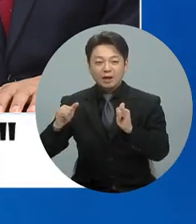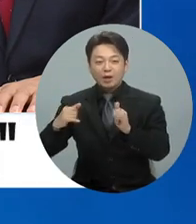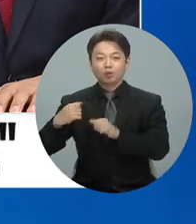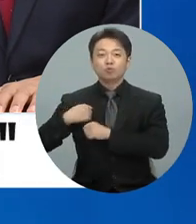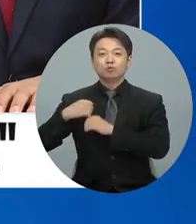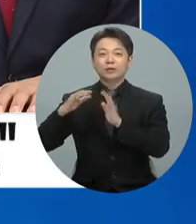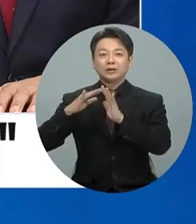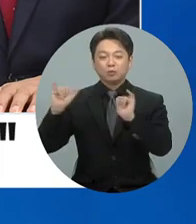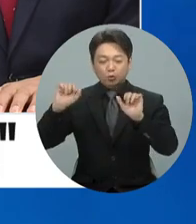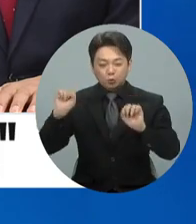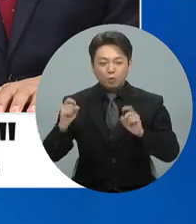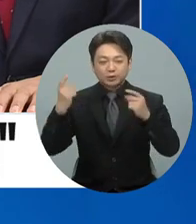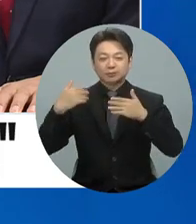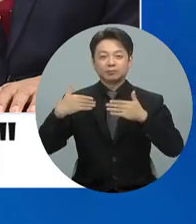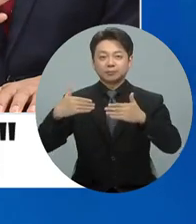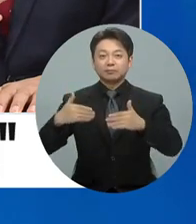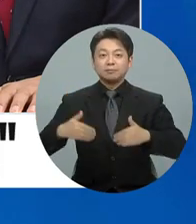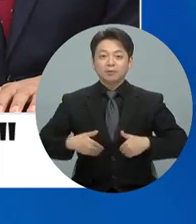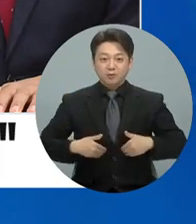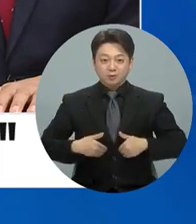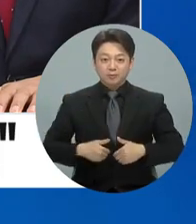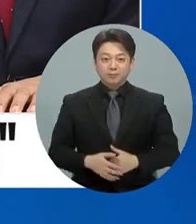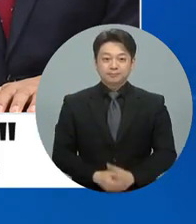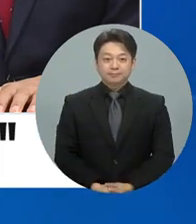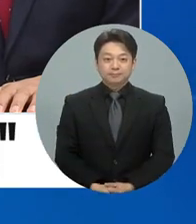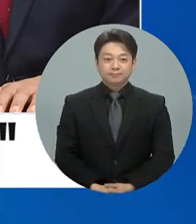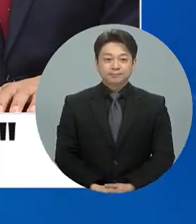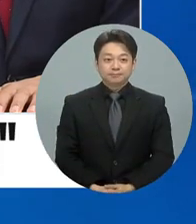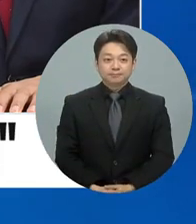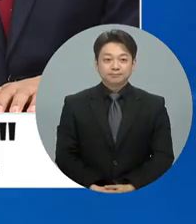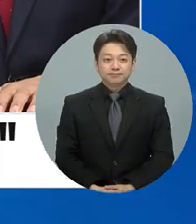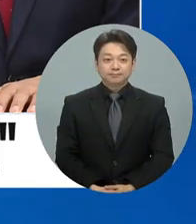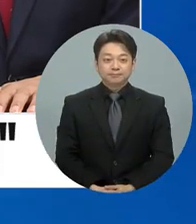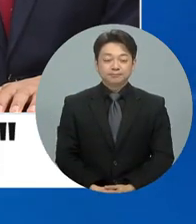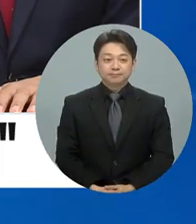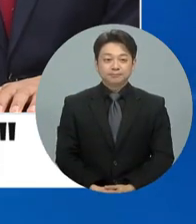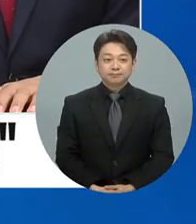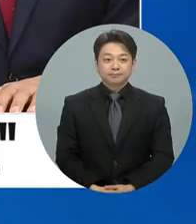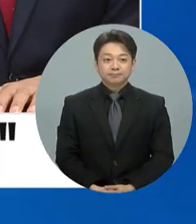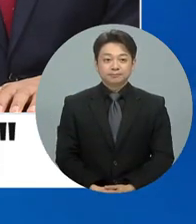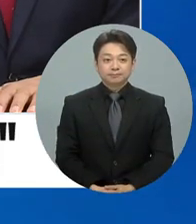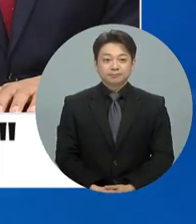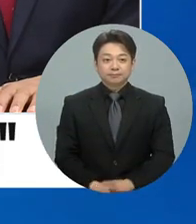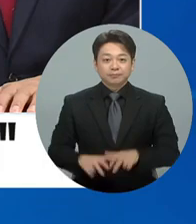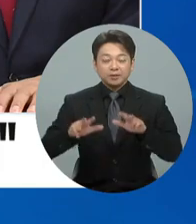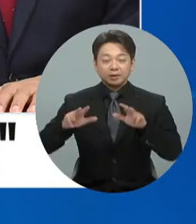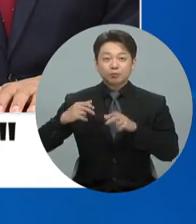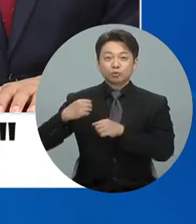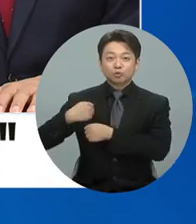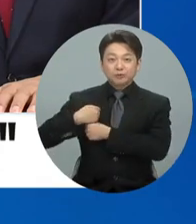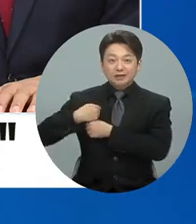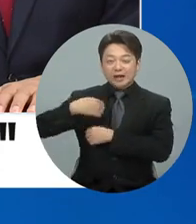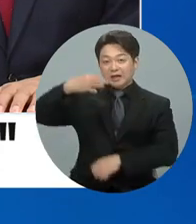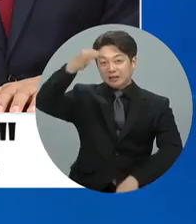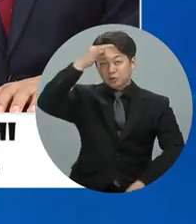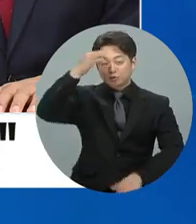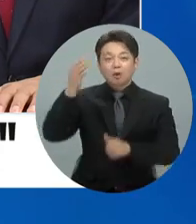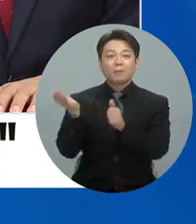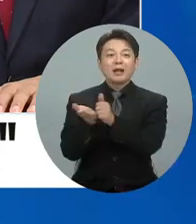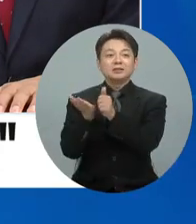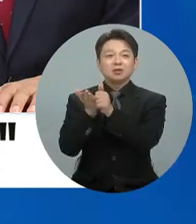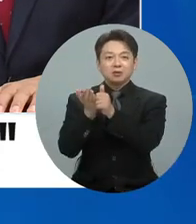해주더라도 반드시 또 일정한 부분의 군을 가지고 있어야 되기 때문에 아마 지금 부족한 인구에 대한